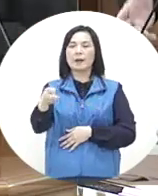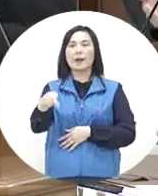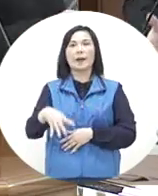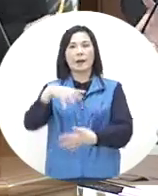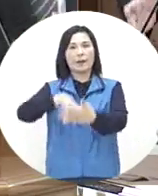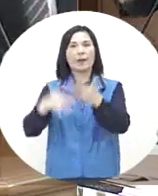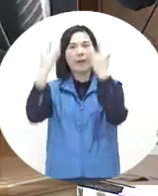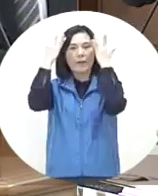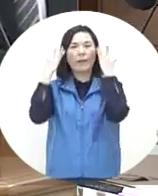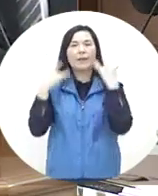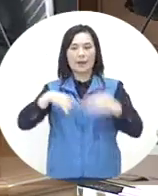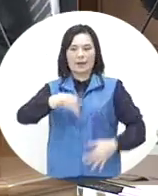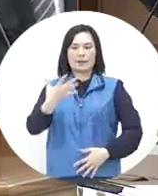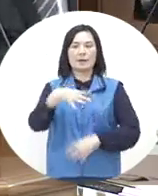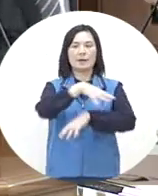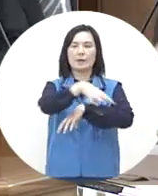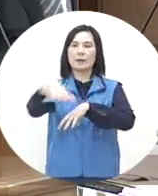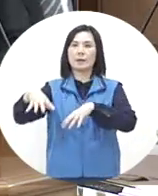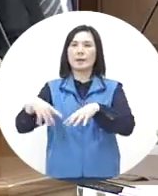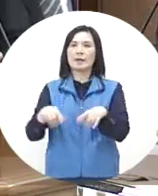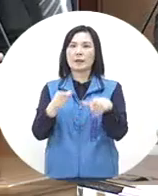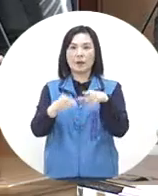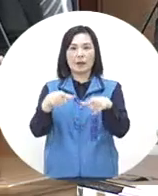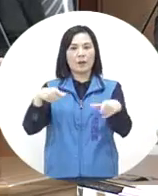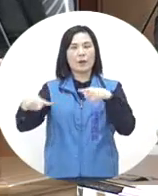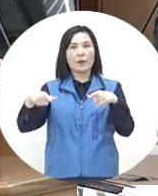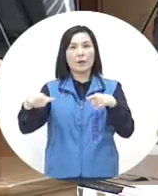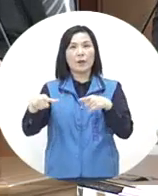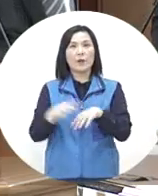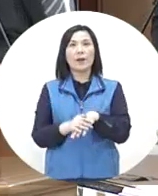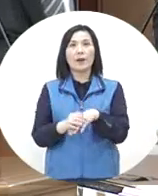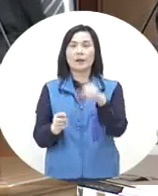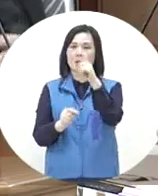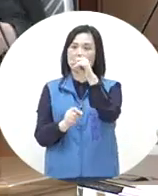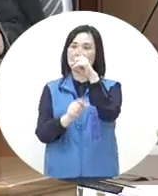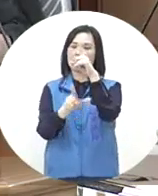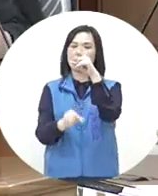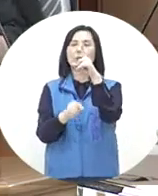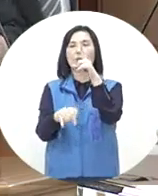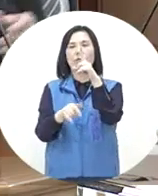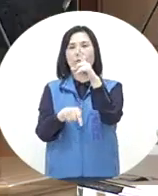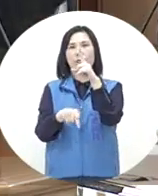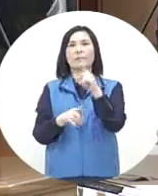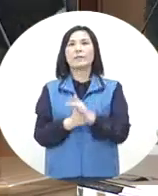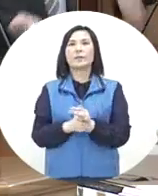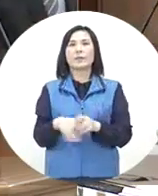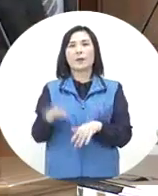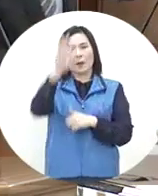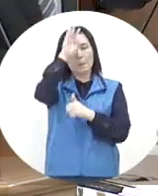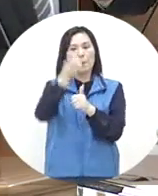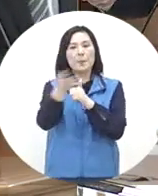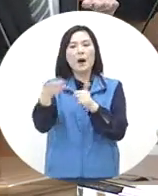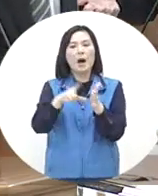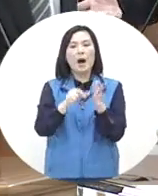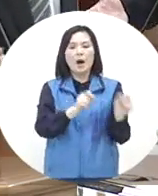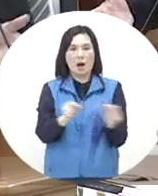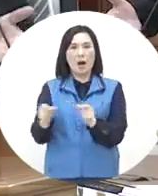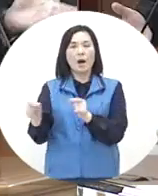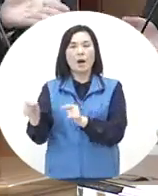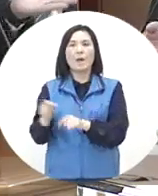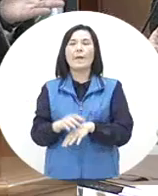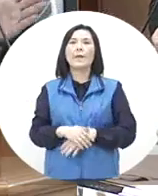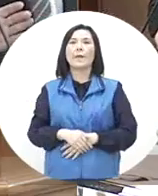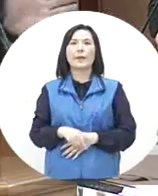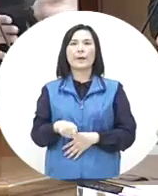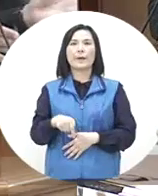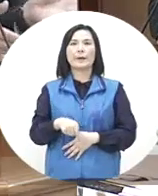可以开始动，是不是可以如实如期完工？ 十一月份，十一月份做做啦，因为都要疫情都要拖掉嘛，哈，咱 疫情拖掉我知啊。 啊，疫情你